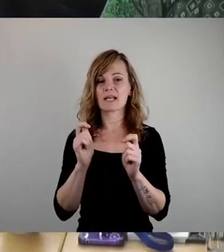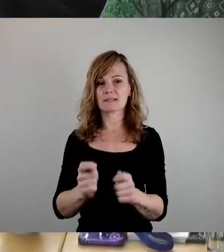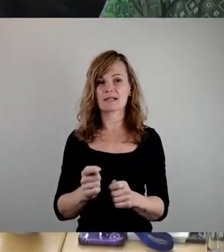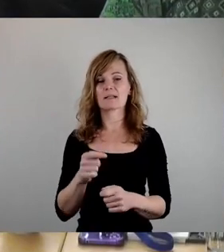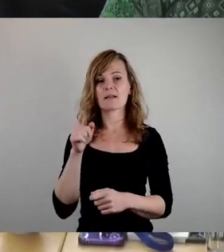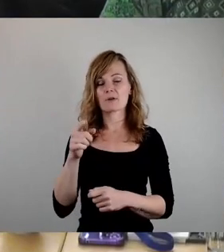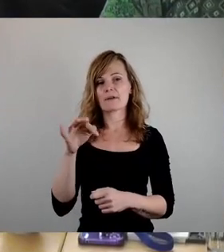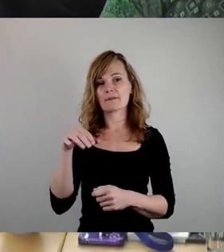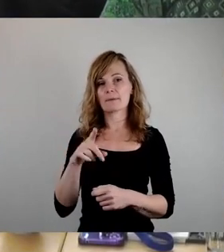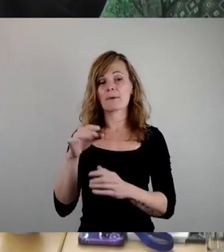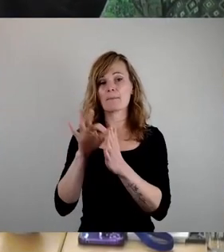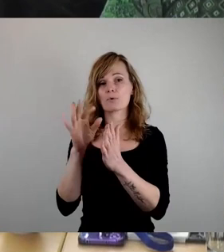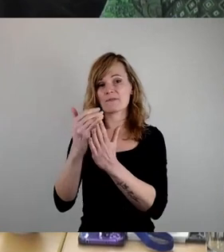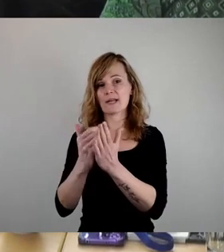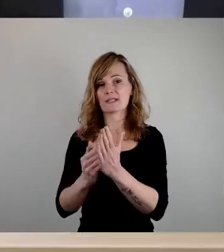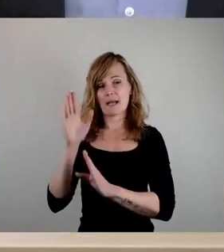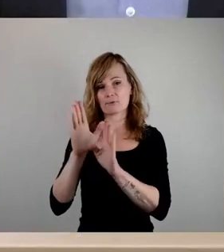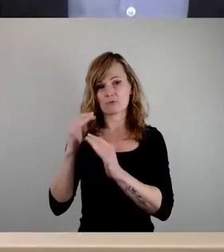wird.